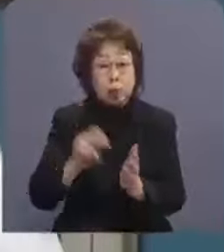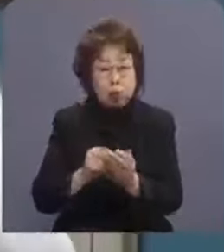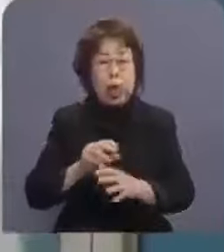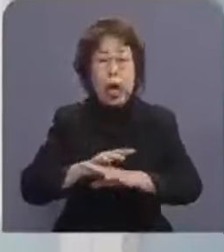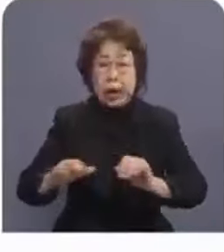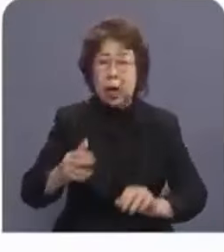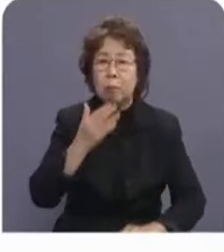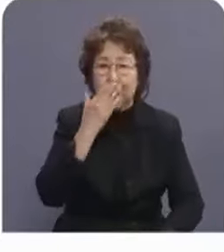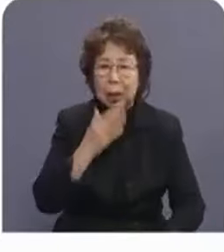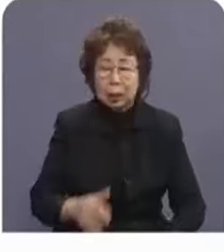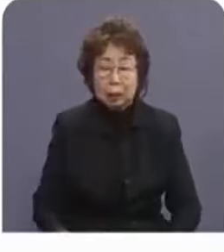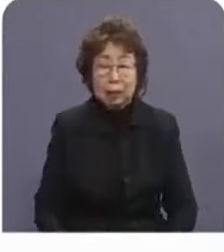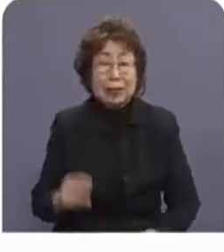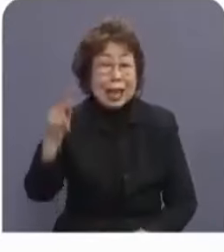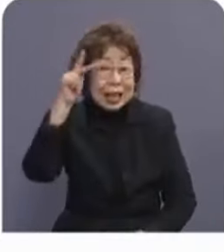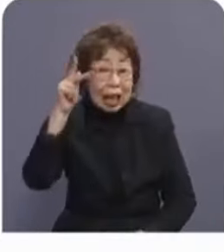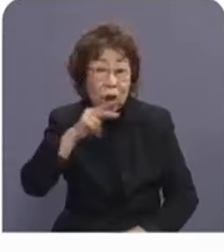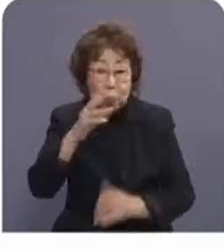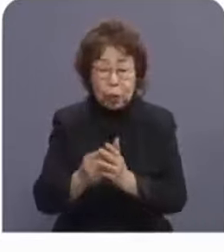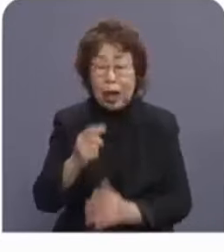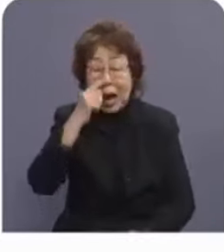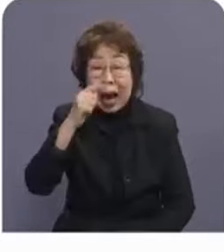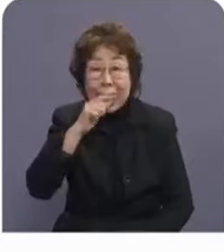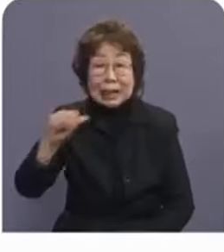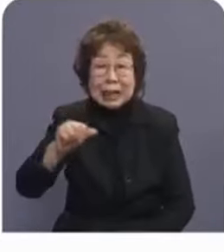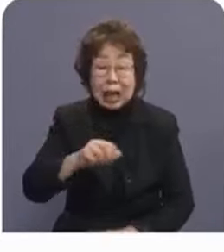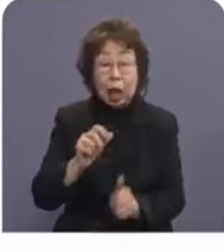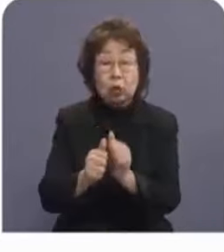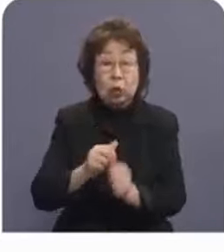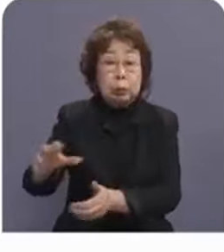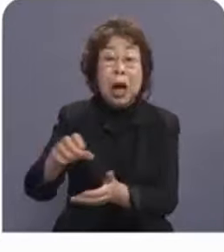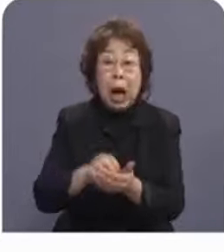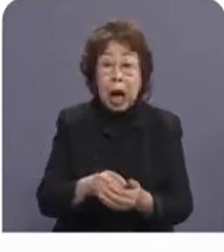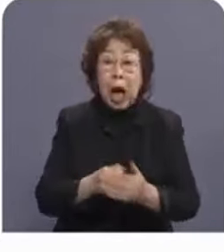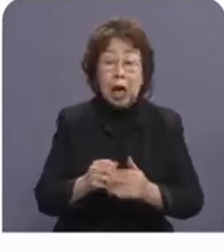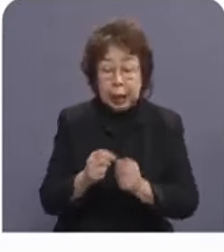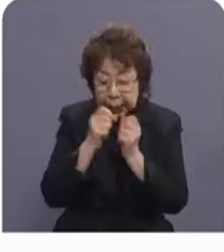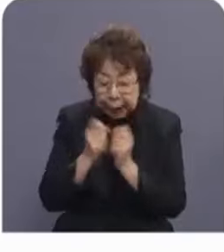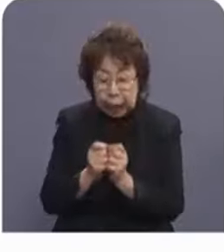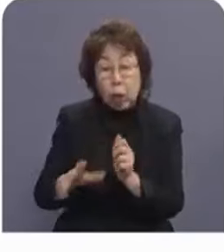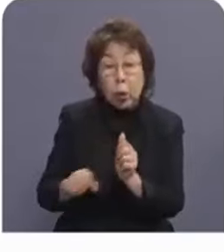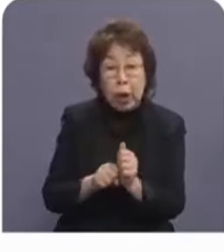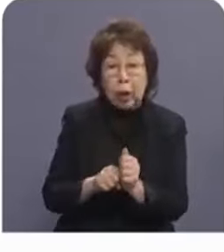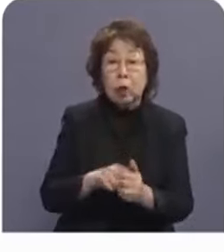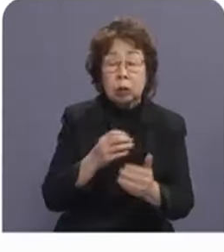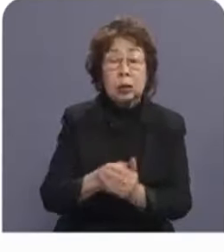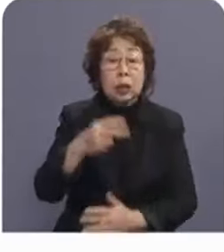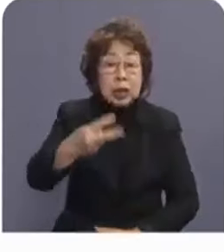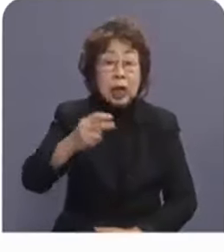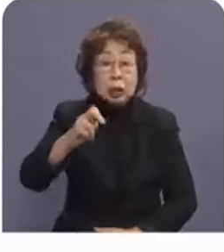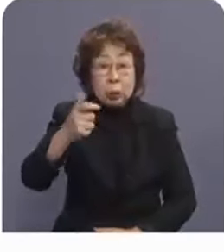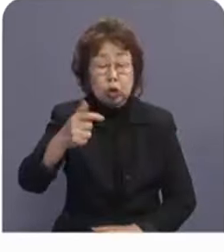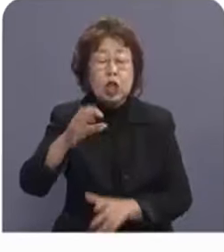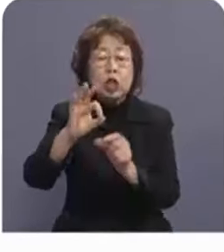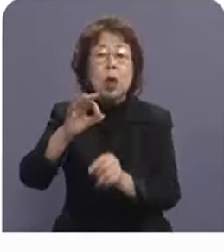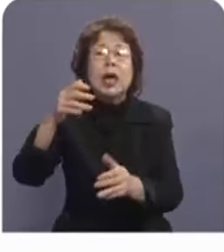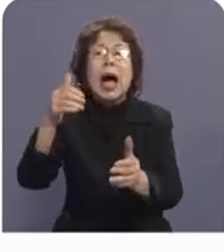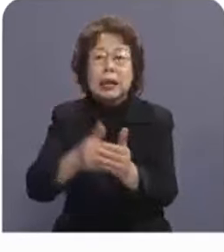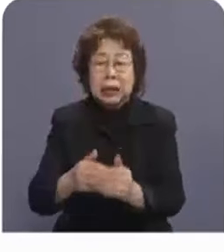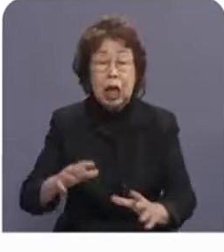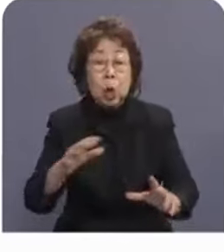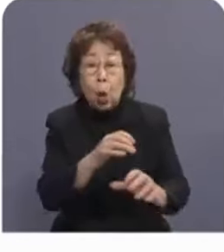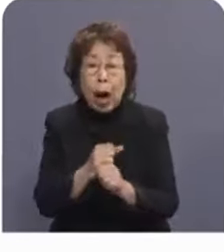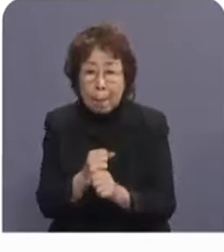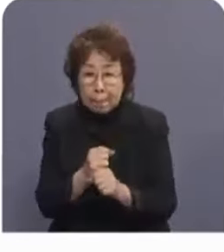계획입니다 대한항공은 아시아 항공 주식을 이달안에 인수에 자회사로 둔 뒤 2026년 10월까지 통합